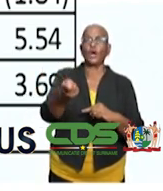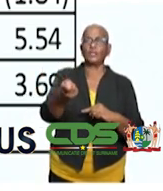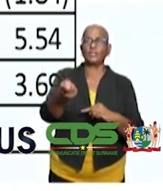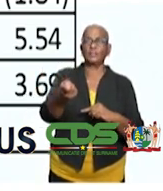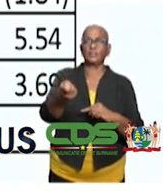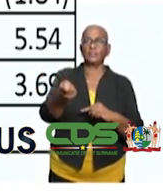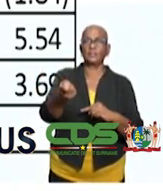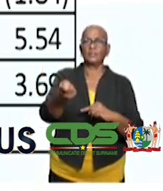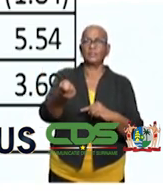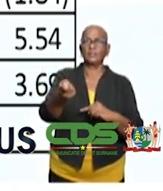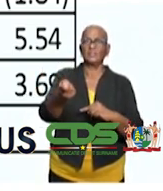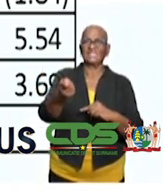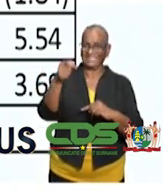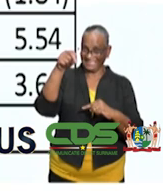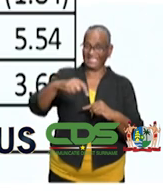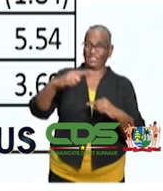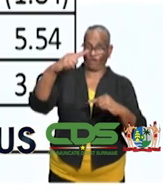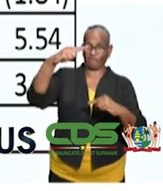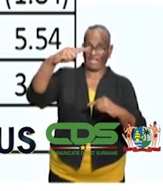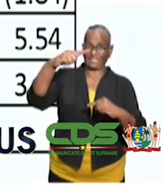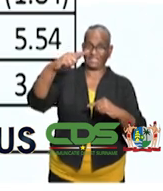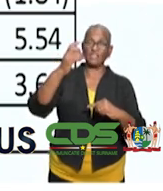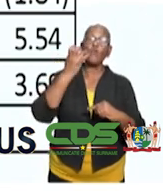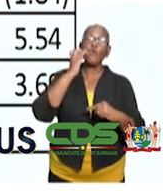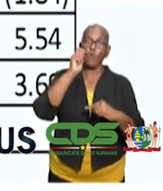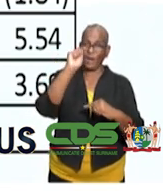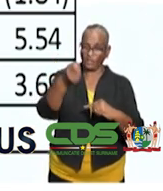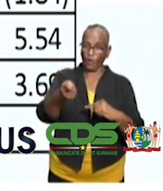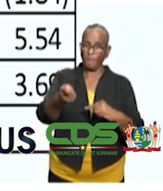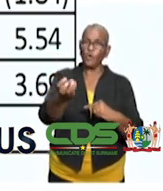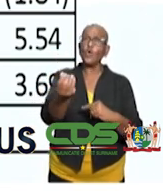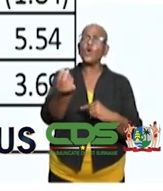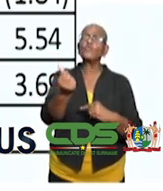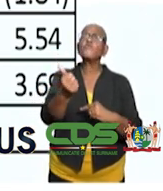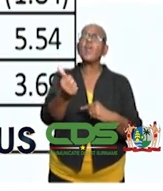En dit flesje water kost